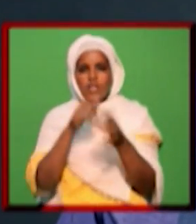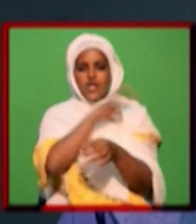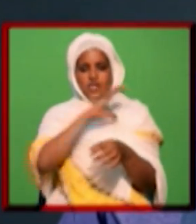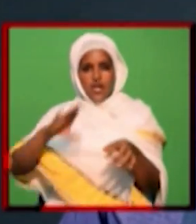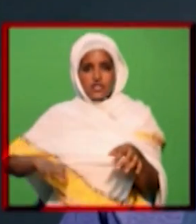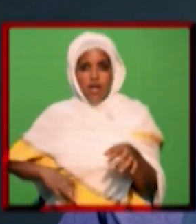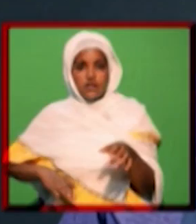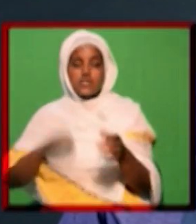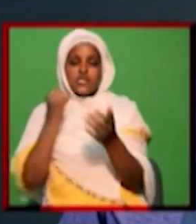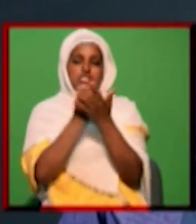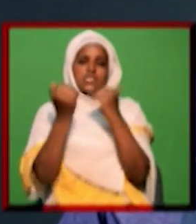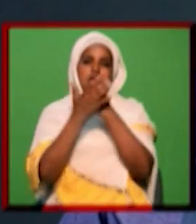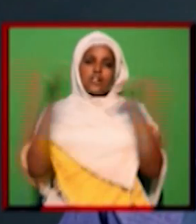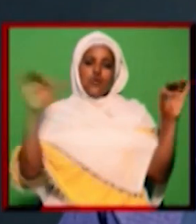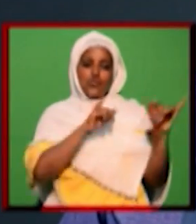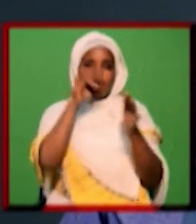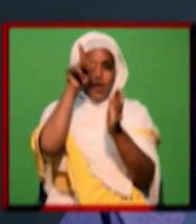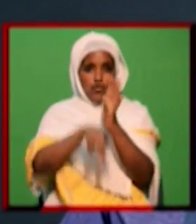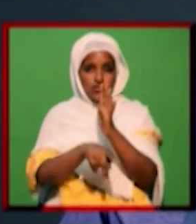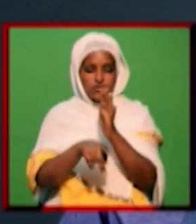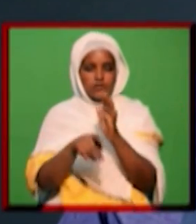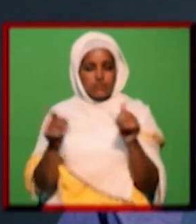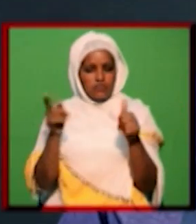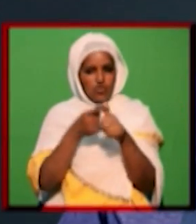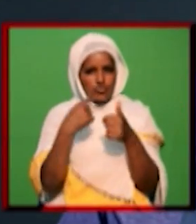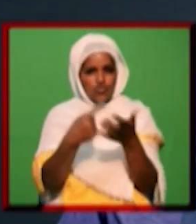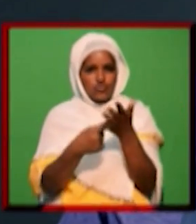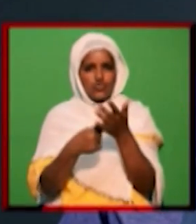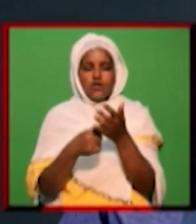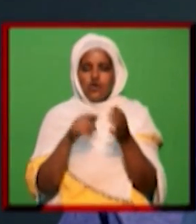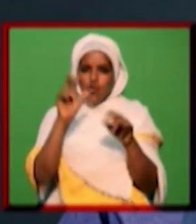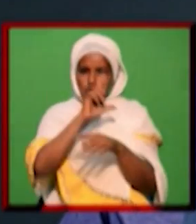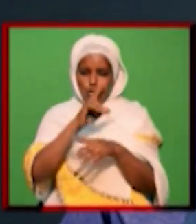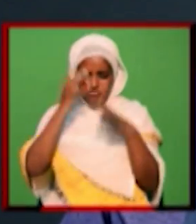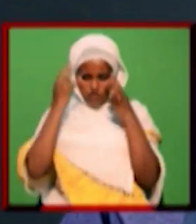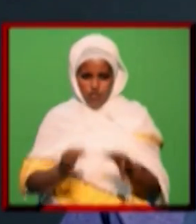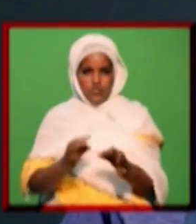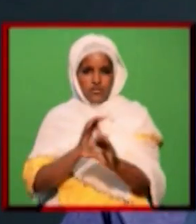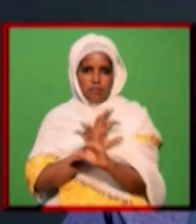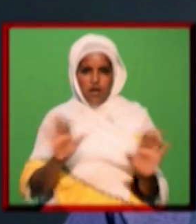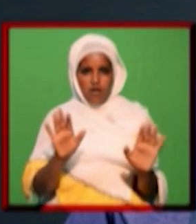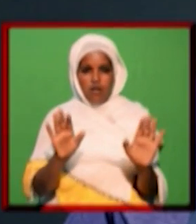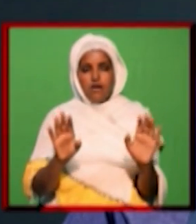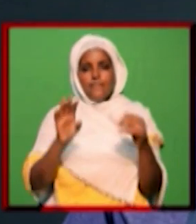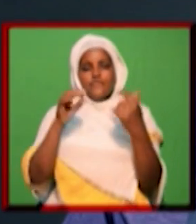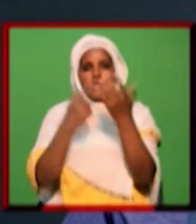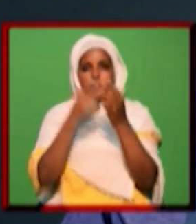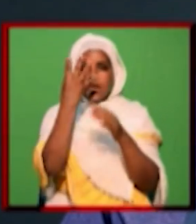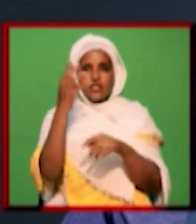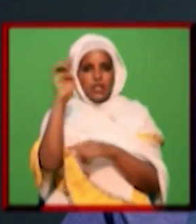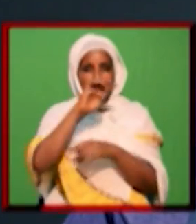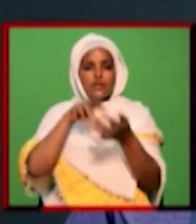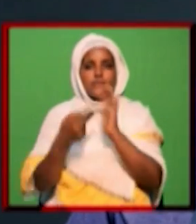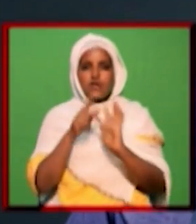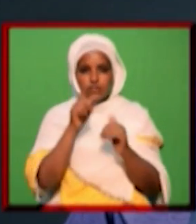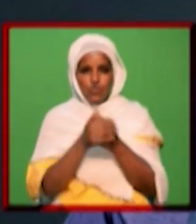جيتان اندي ساقلو اندي قرلو سيراتشون يو قروتو تلت روو نو عراتن يو